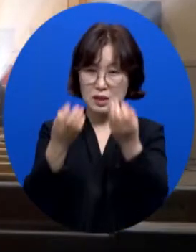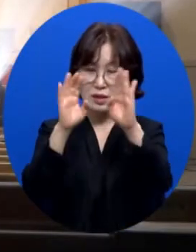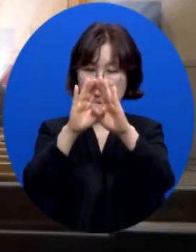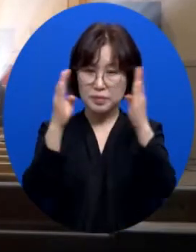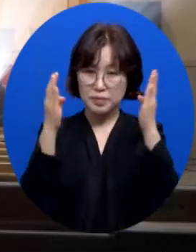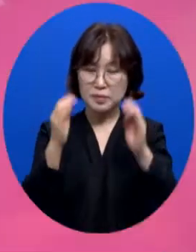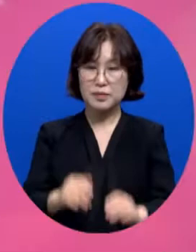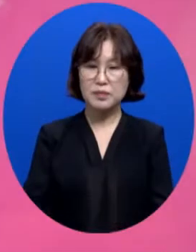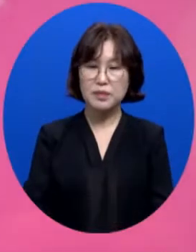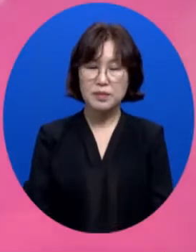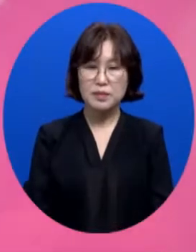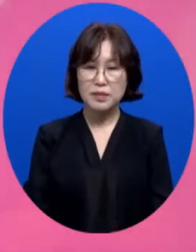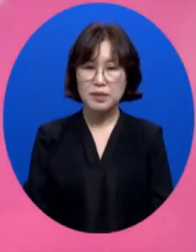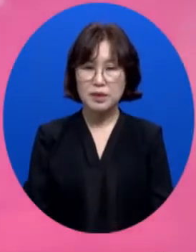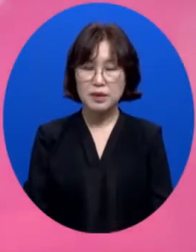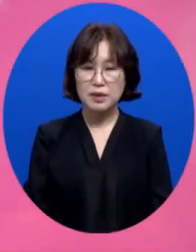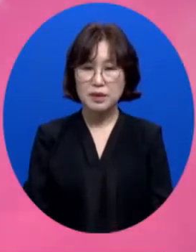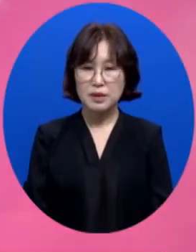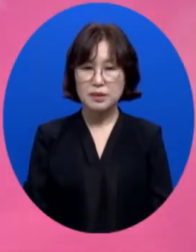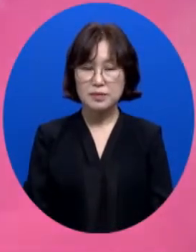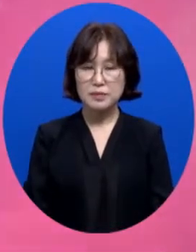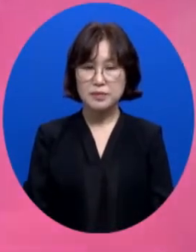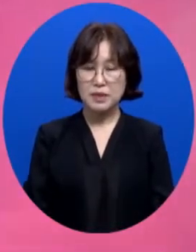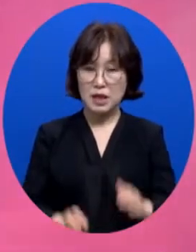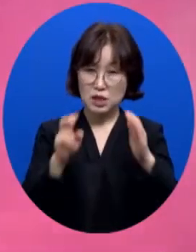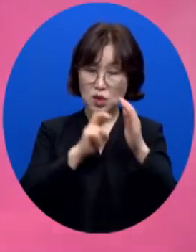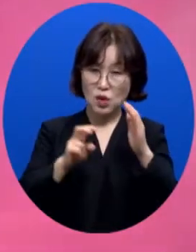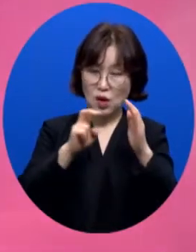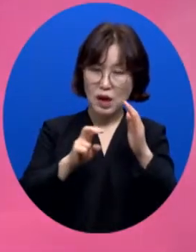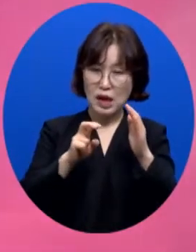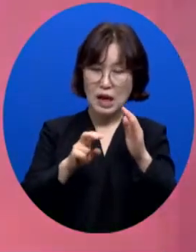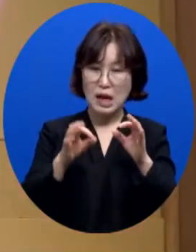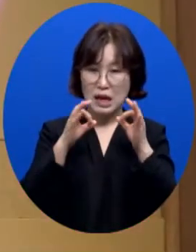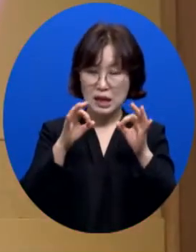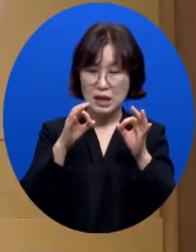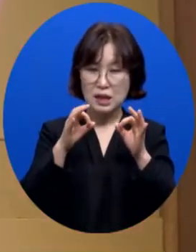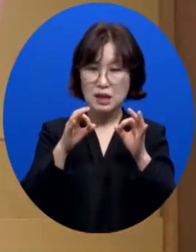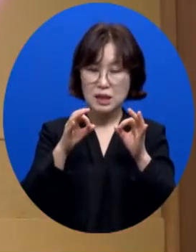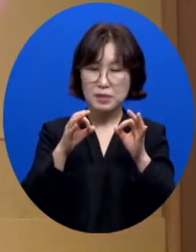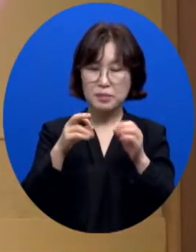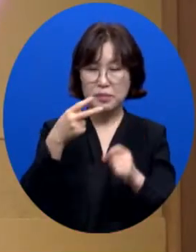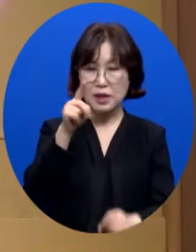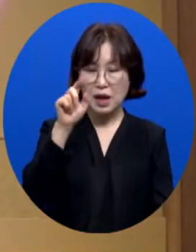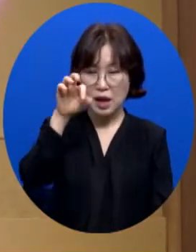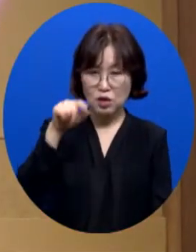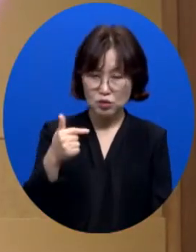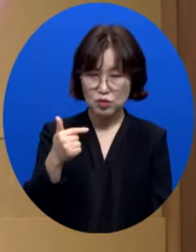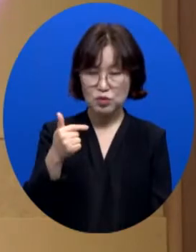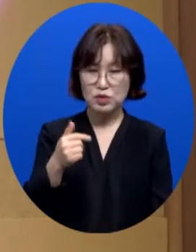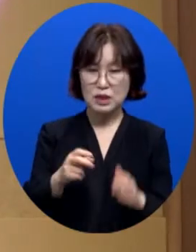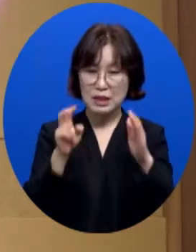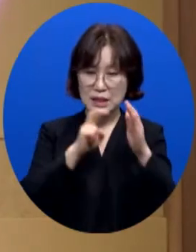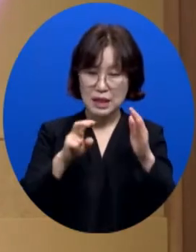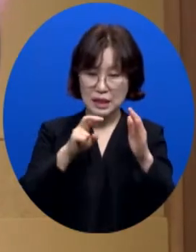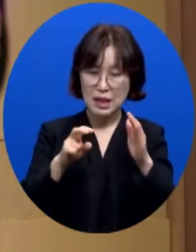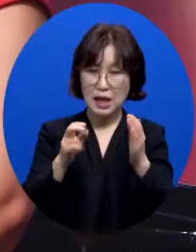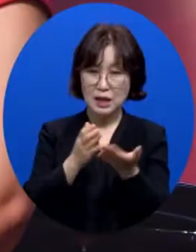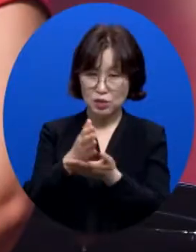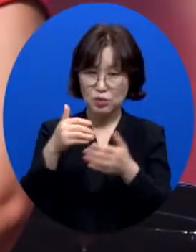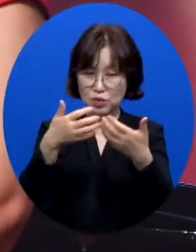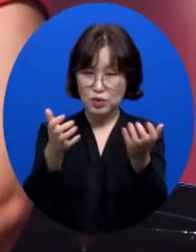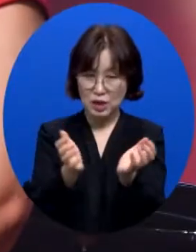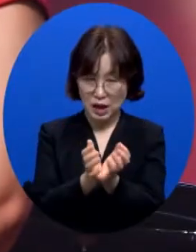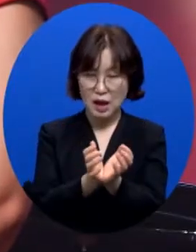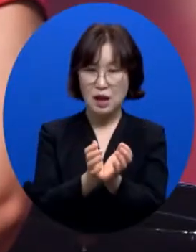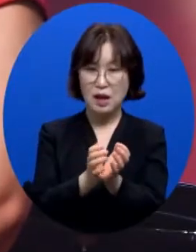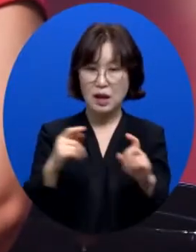전주 샘물교회에서 열린 이번 콘서트에서는 성악가 이대혁과 김아름, 김다운, 그리고 찬양사역자 오영아,